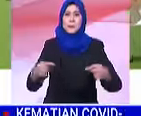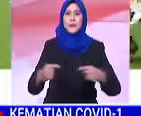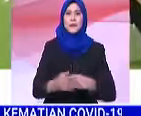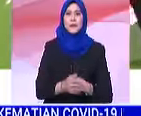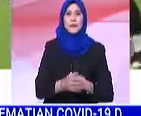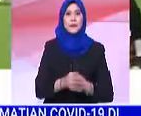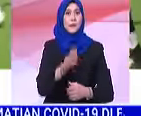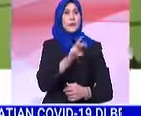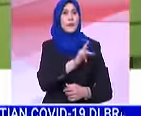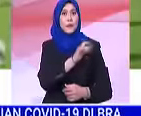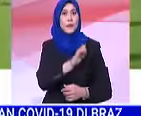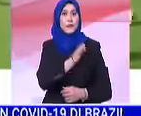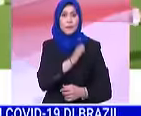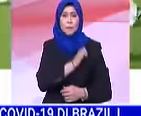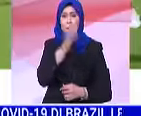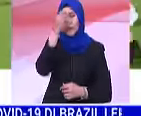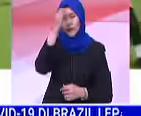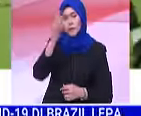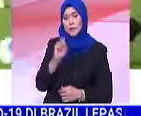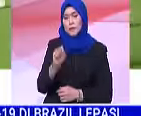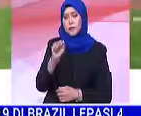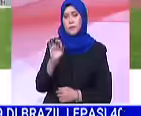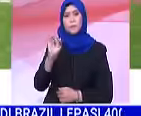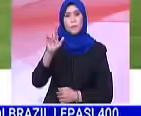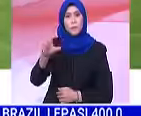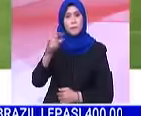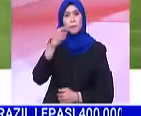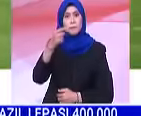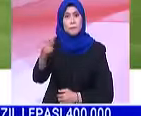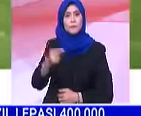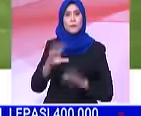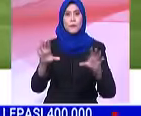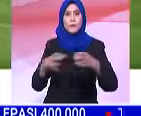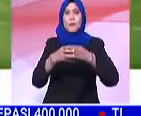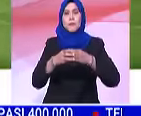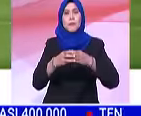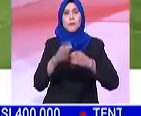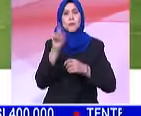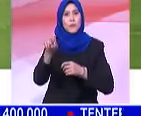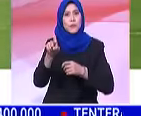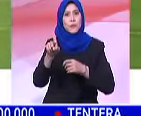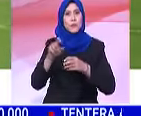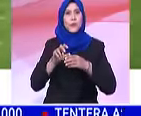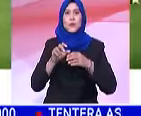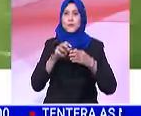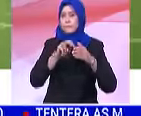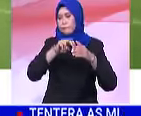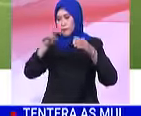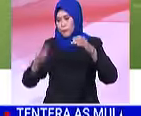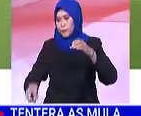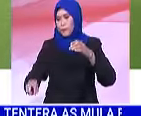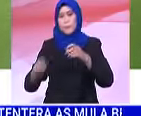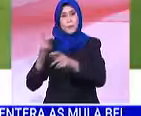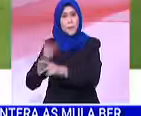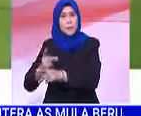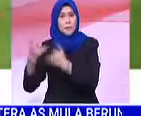Ketua Pegawai Eksekutif MUFC Dato' Muhammad Saiful Mat Sapri dilaporkan berkata pasukannya terpaksa menurunkan beberapa pemain simpanan